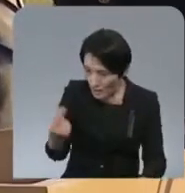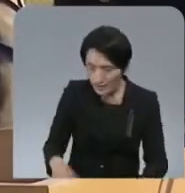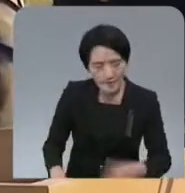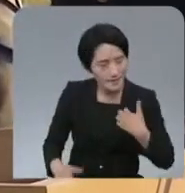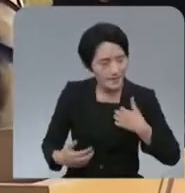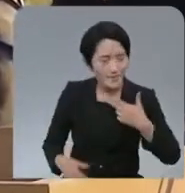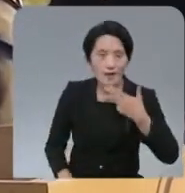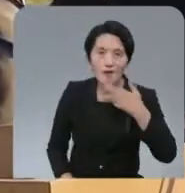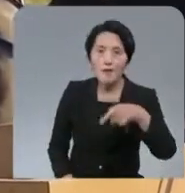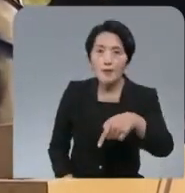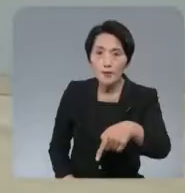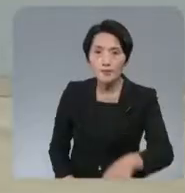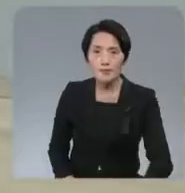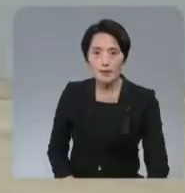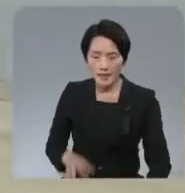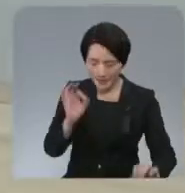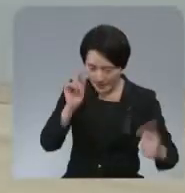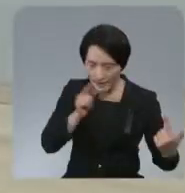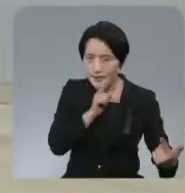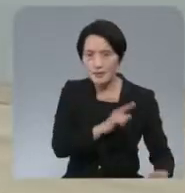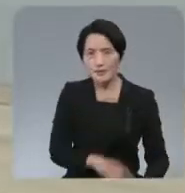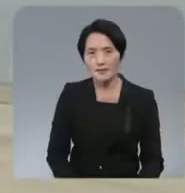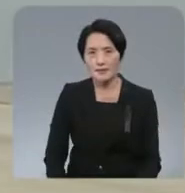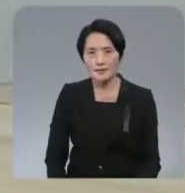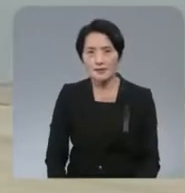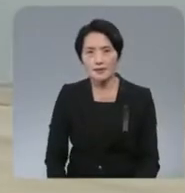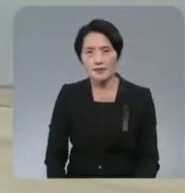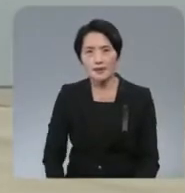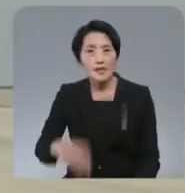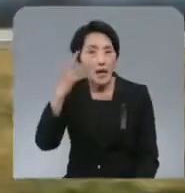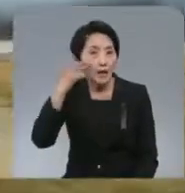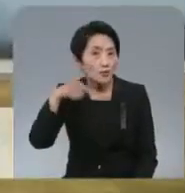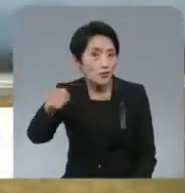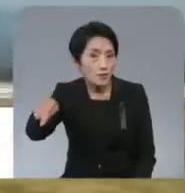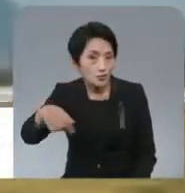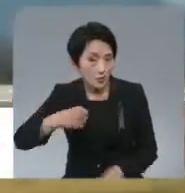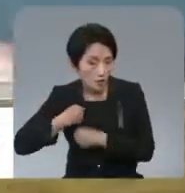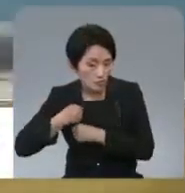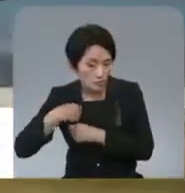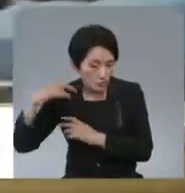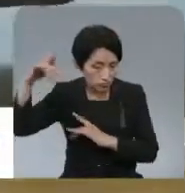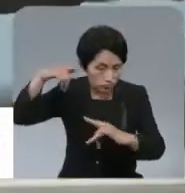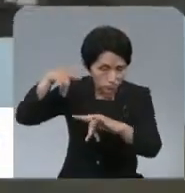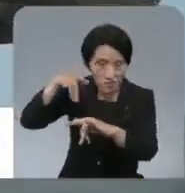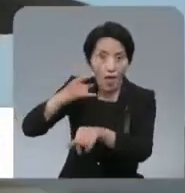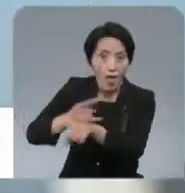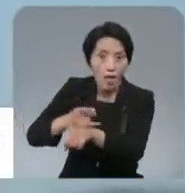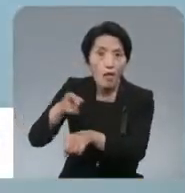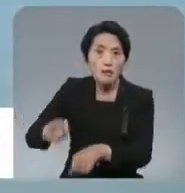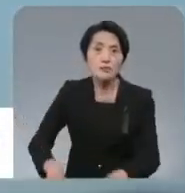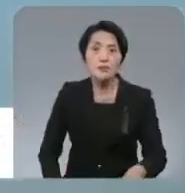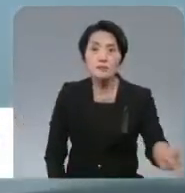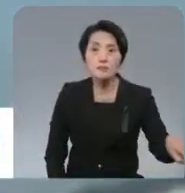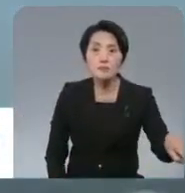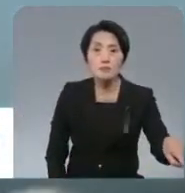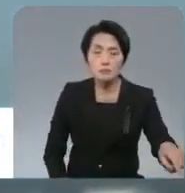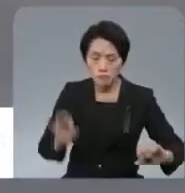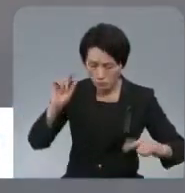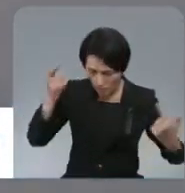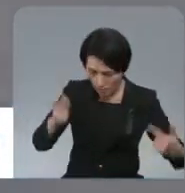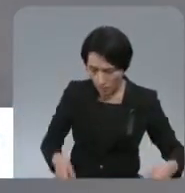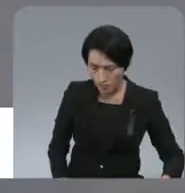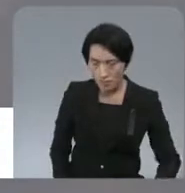sollten die Ursachen Südkorea den furchtlosen Versuch der Anwendung militärischer Gewalt gegenüber Nordkorea wagen